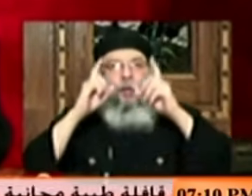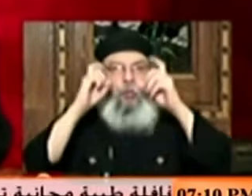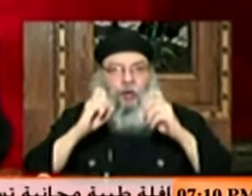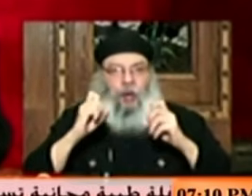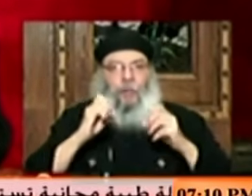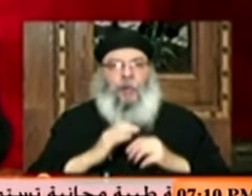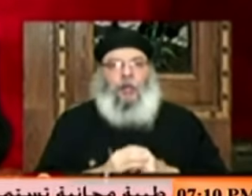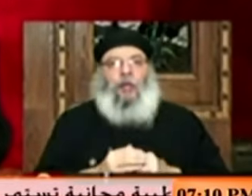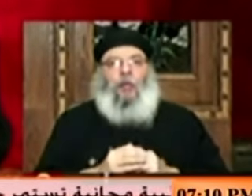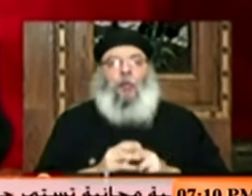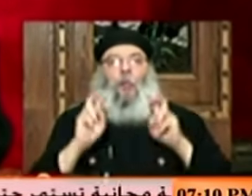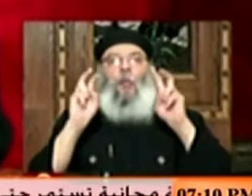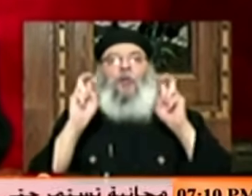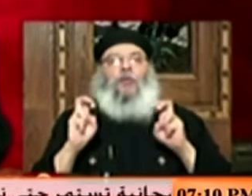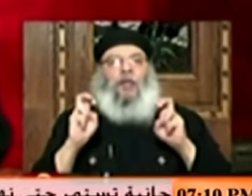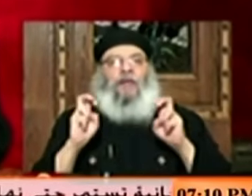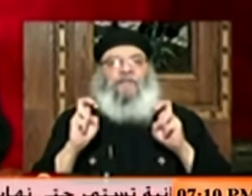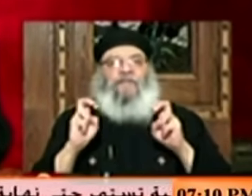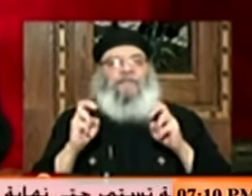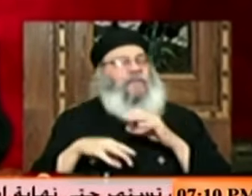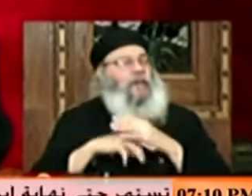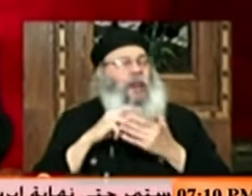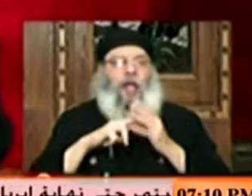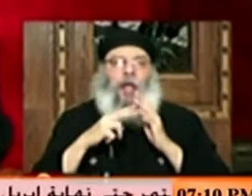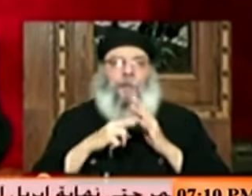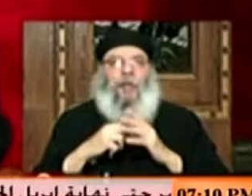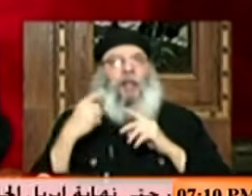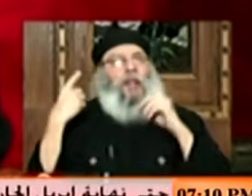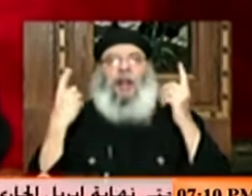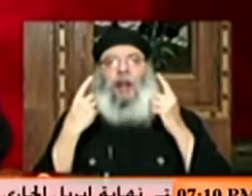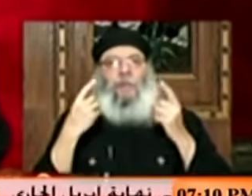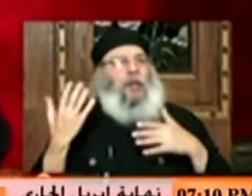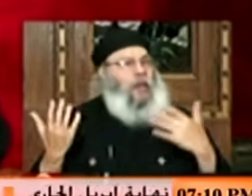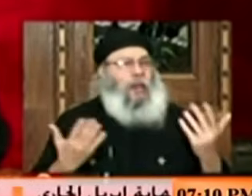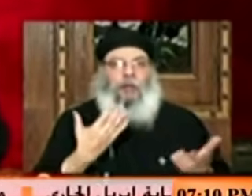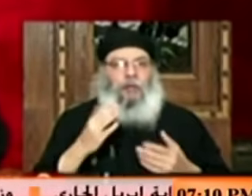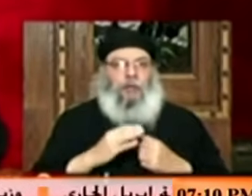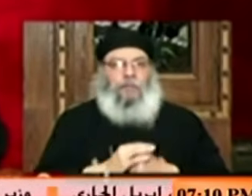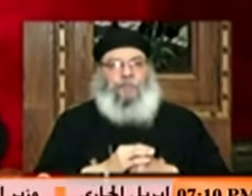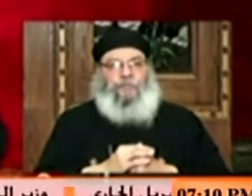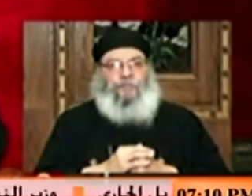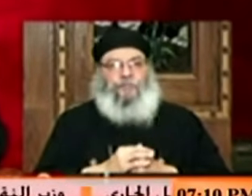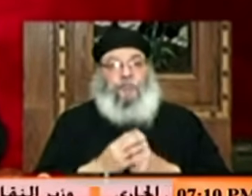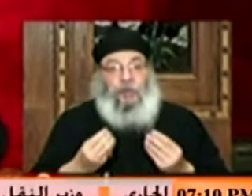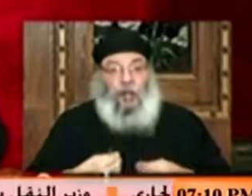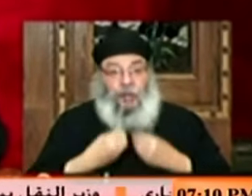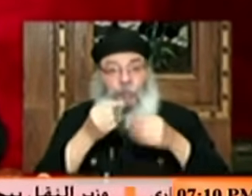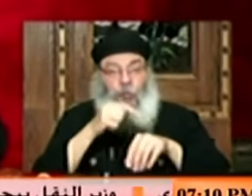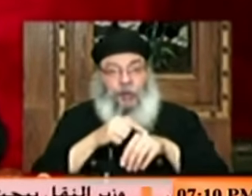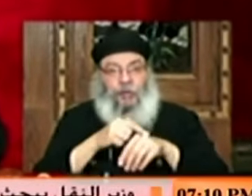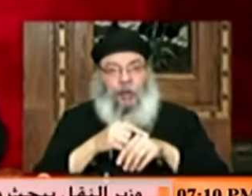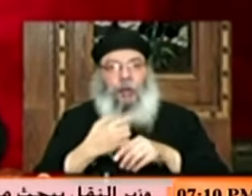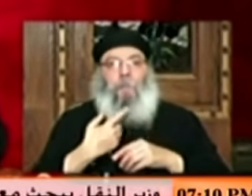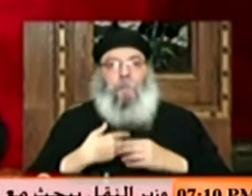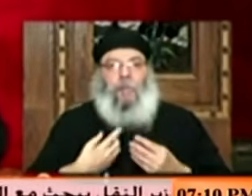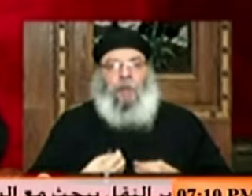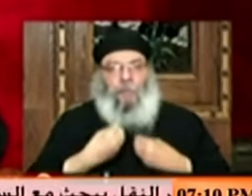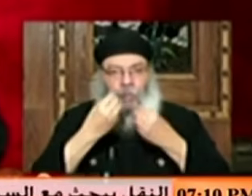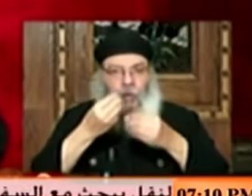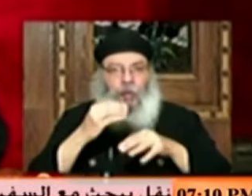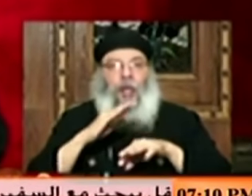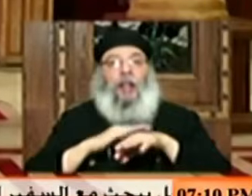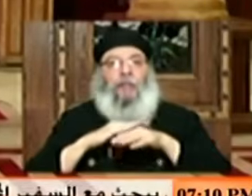عن الاعمال العالميه والاهتمام بالنفس وتقدم وقتك ده كنوع من المحبه او نوع